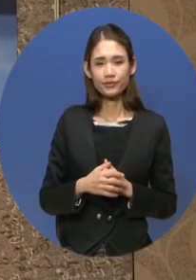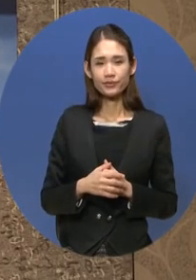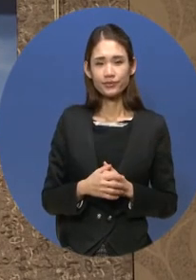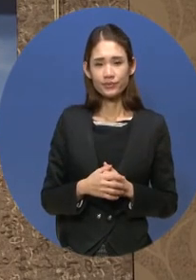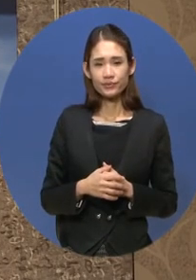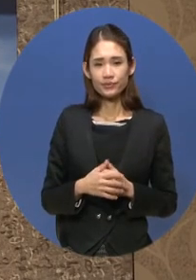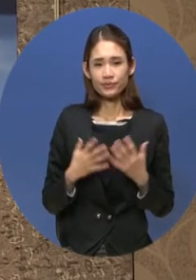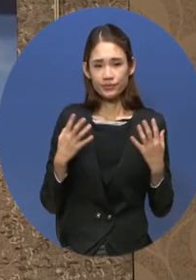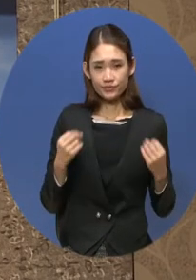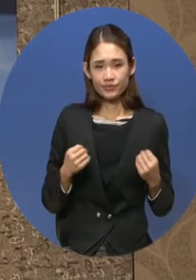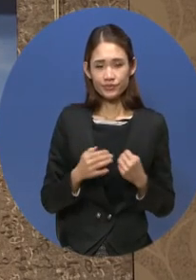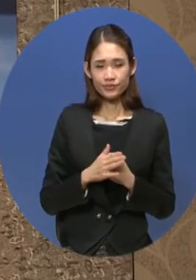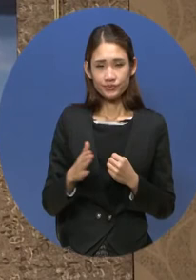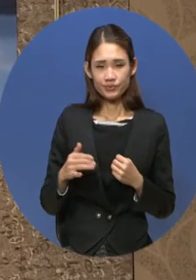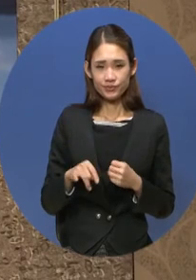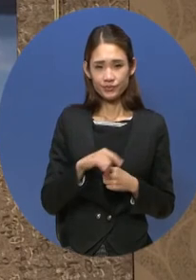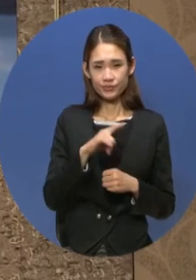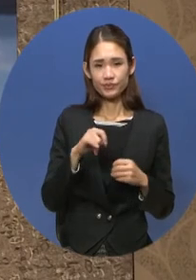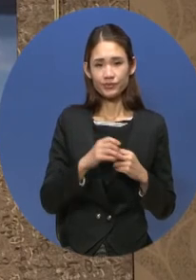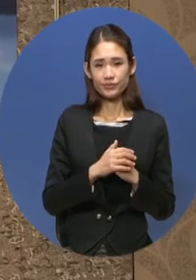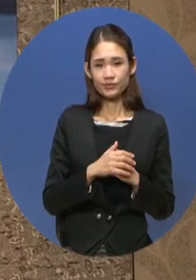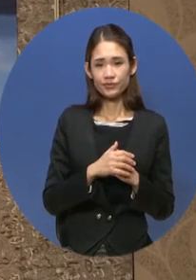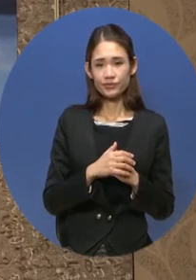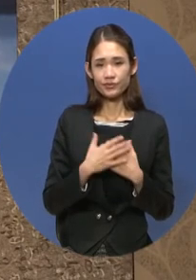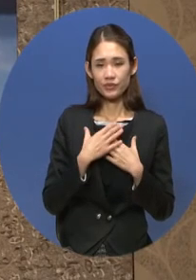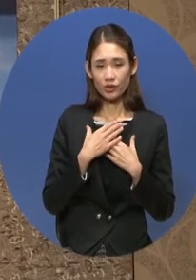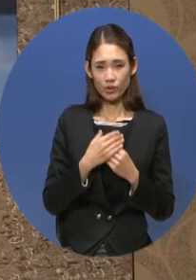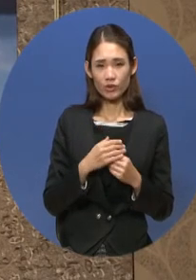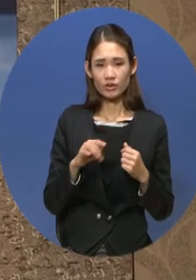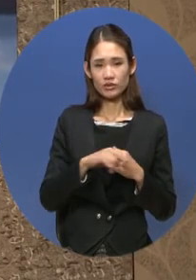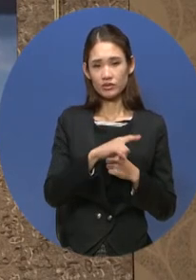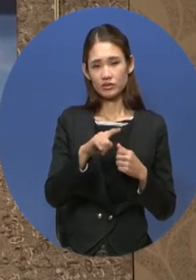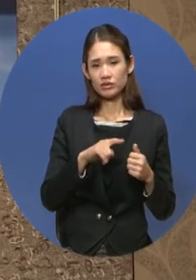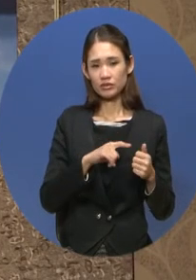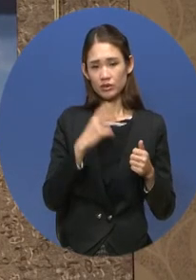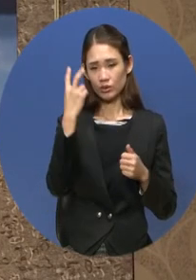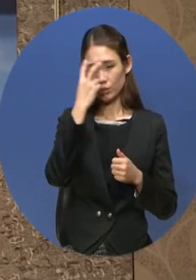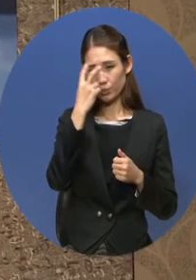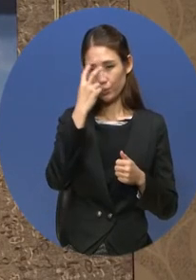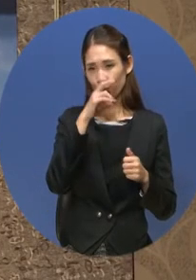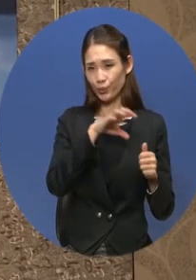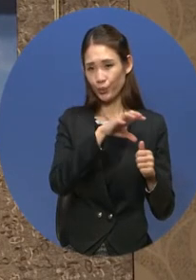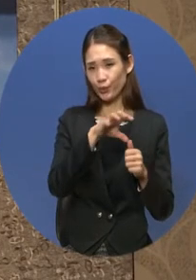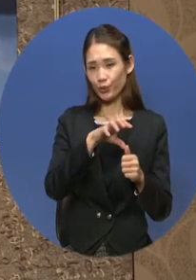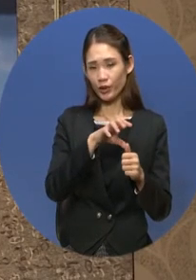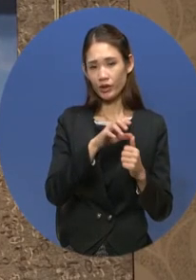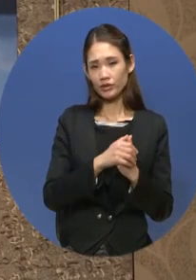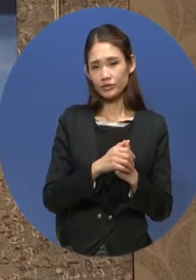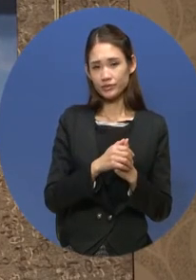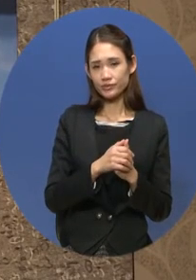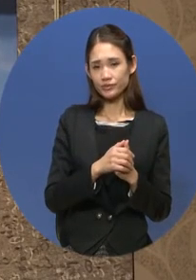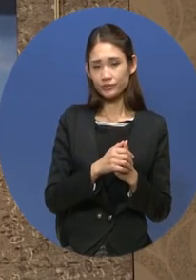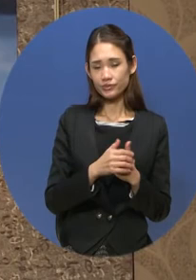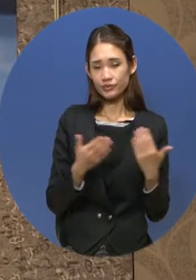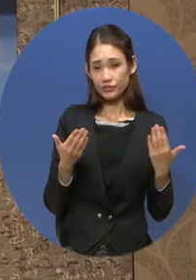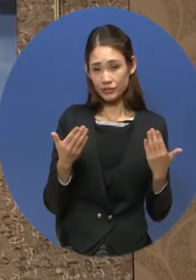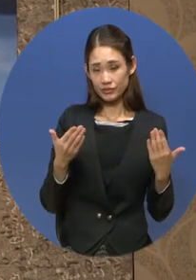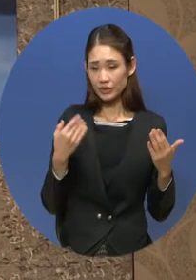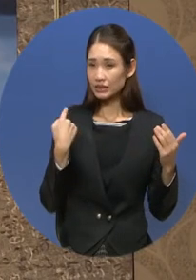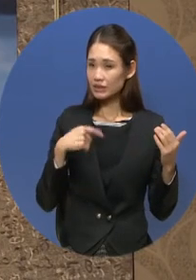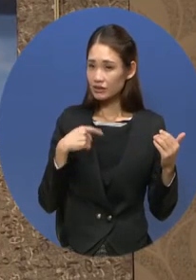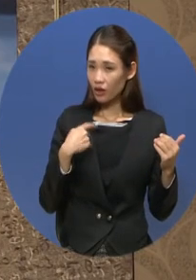분들이 많기 때문에 우리가 그들에게 안정적으로 이제 그들을 좀 보호도 해주면서 보호를